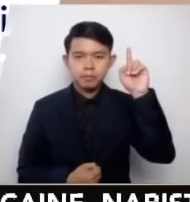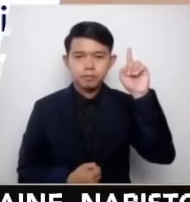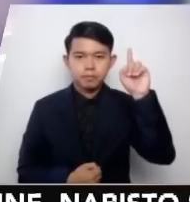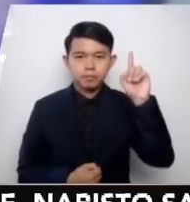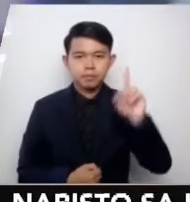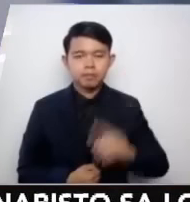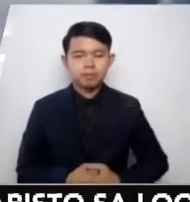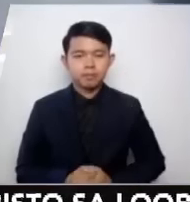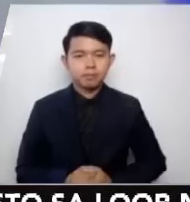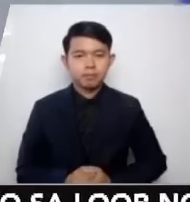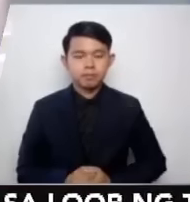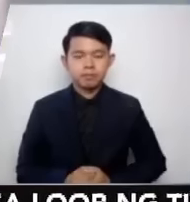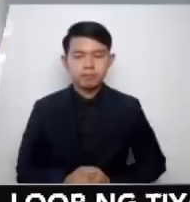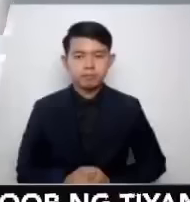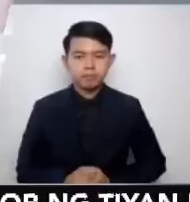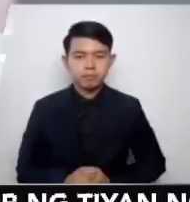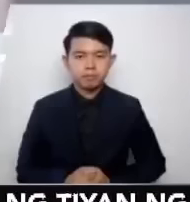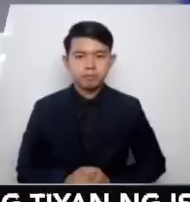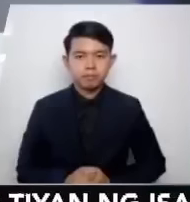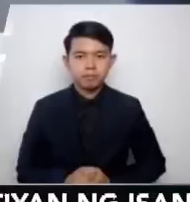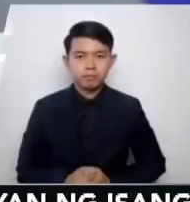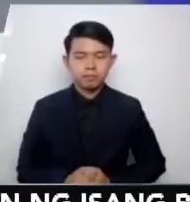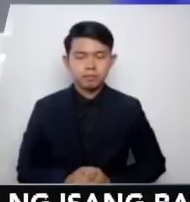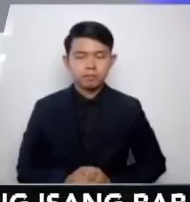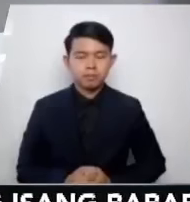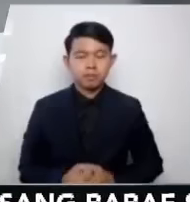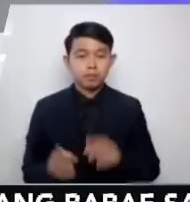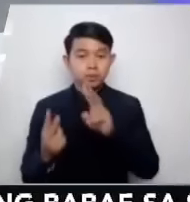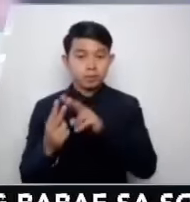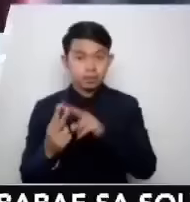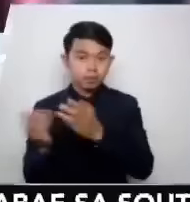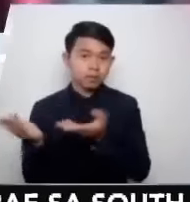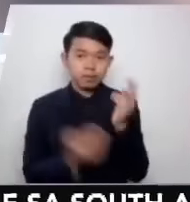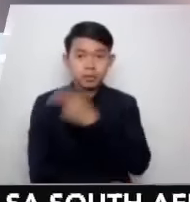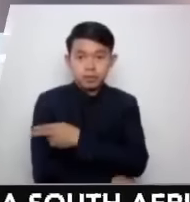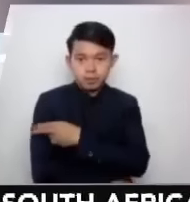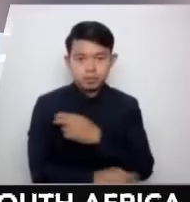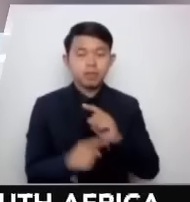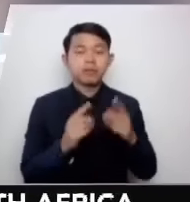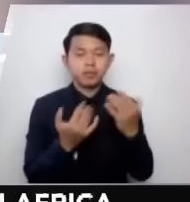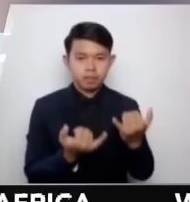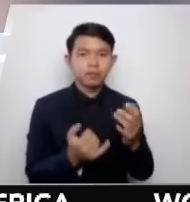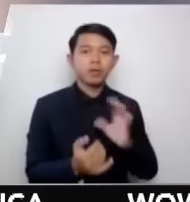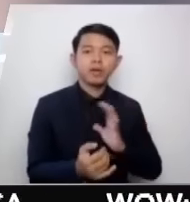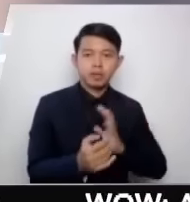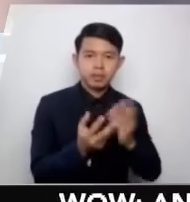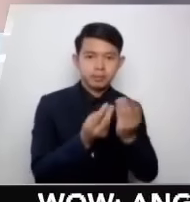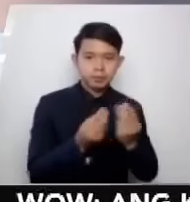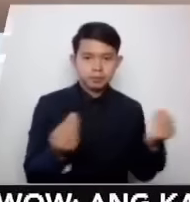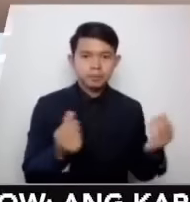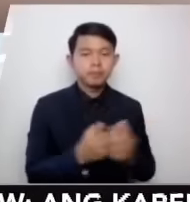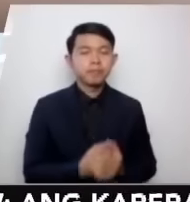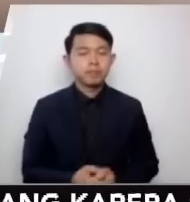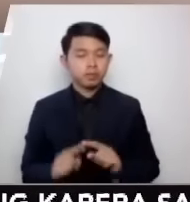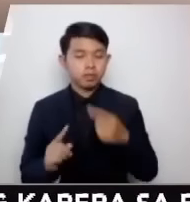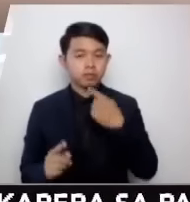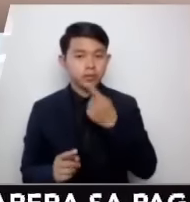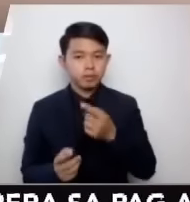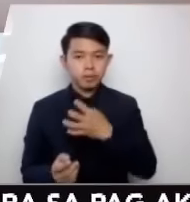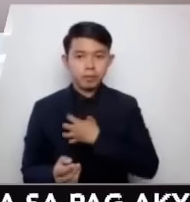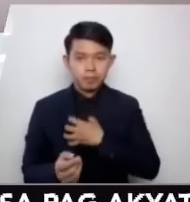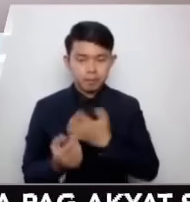puyapilon ba. Agad na isunugo sa ospital ang dalawang lalaki na nasa mabuti ng kalagayan. Ayon sa pulisya, nagtamo ng saksak sa dibdib